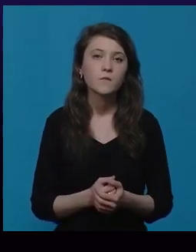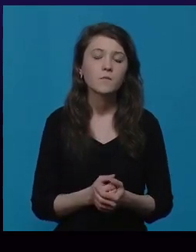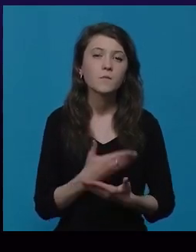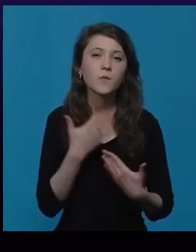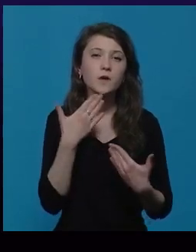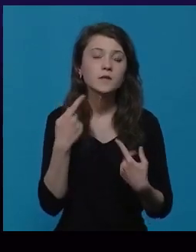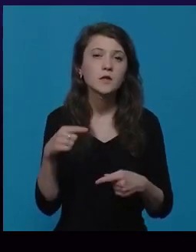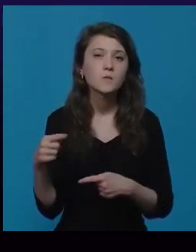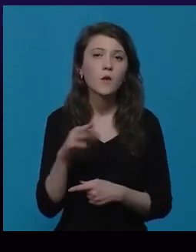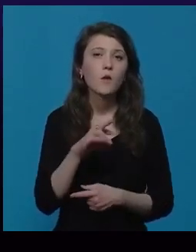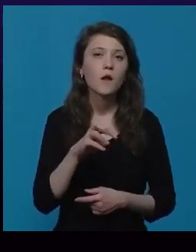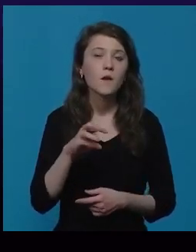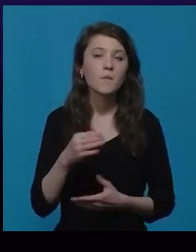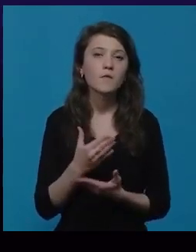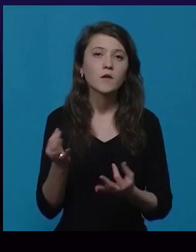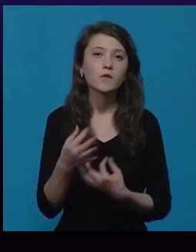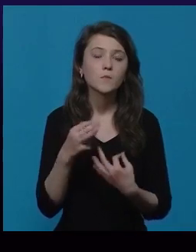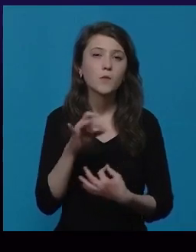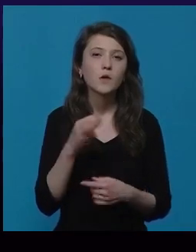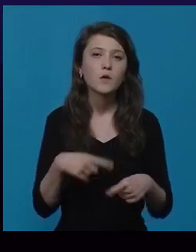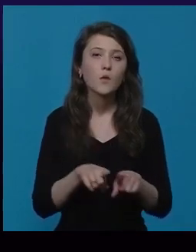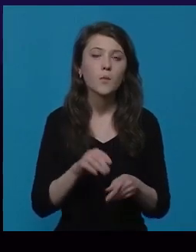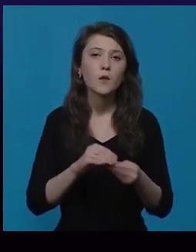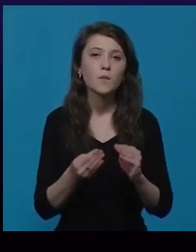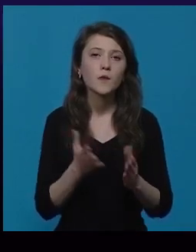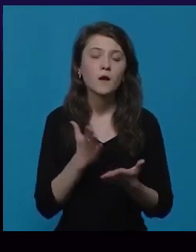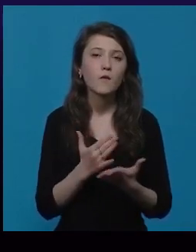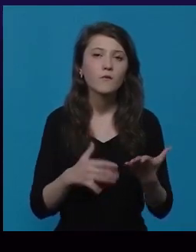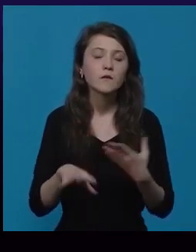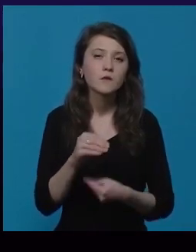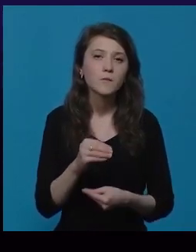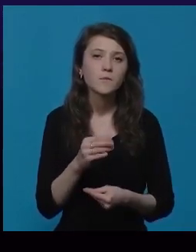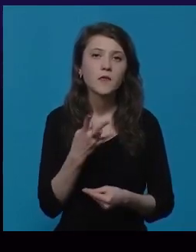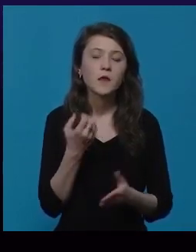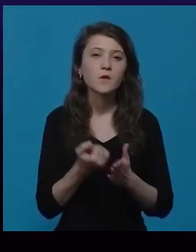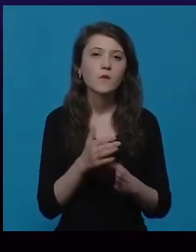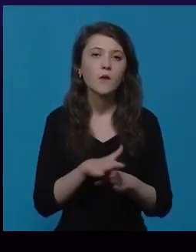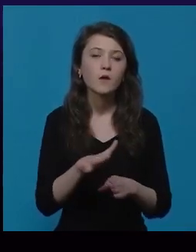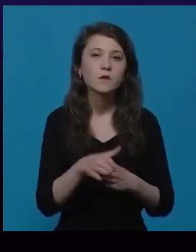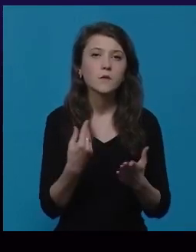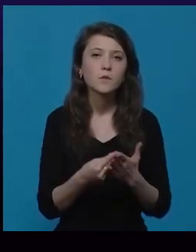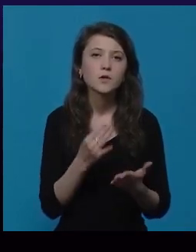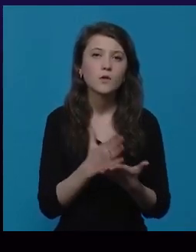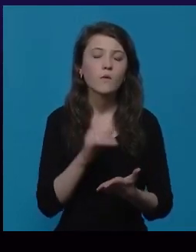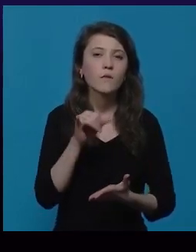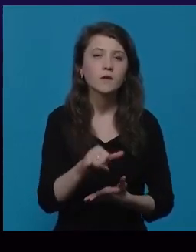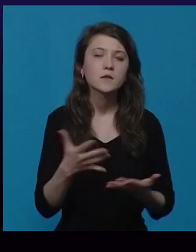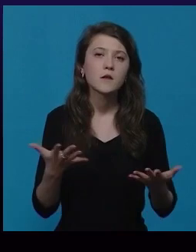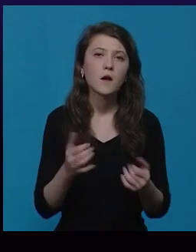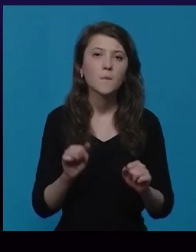різних громад. І от вони розповіли нам про таку проблему, яка є у всіх фактично, недовиконання бюджету. Чи є воно у вас, яке